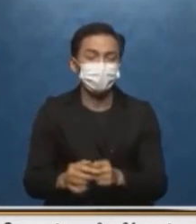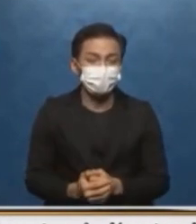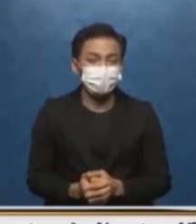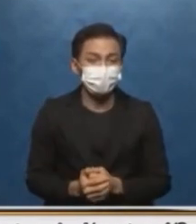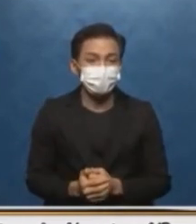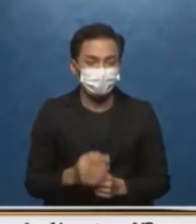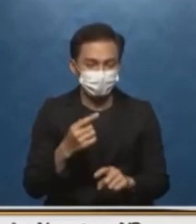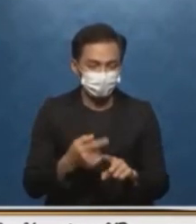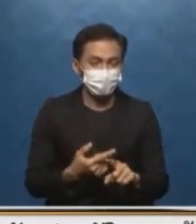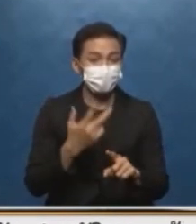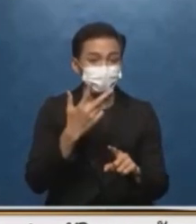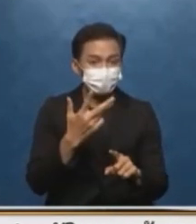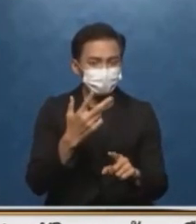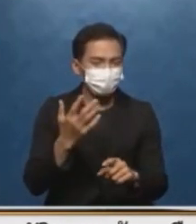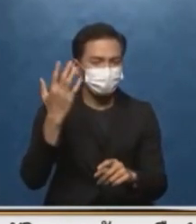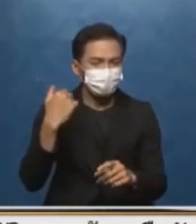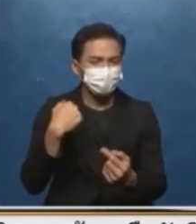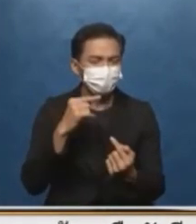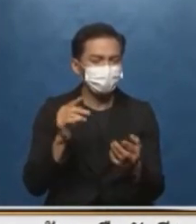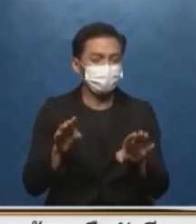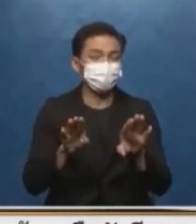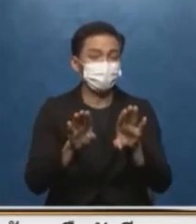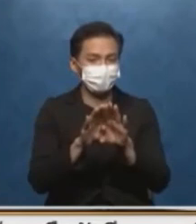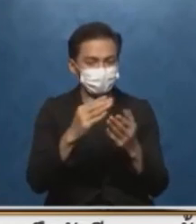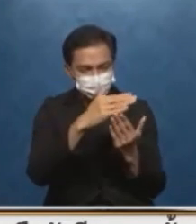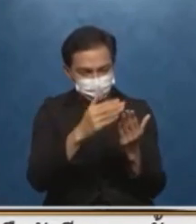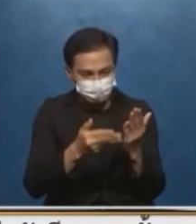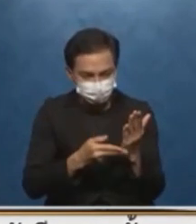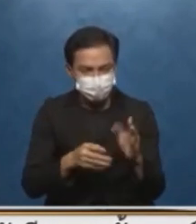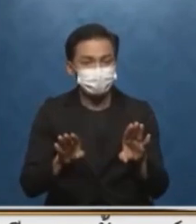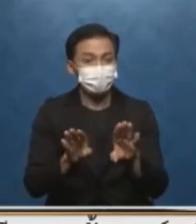25 มีนา 2563ที่ประเทศเราปิดพรมแดนภาคการท่องเที่ยวเป็นกลุ่ม